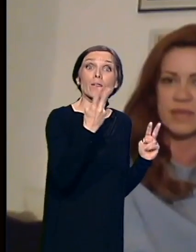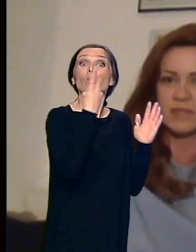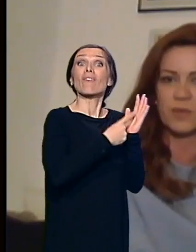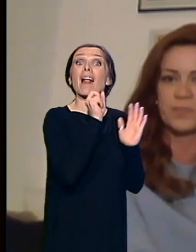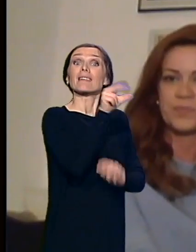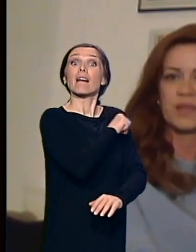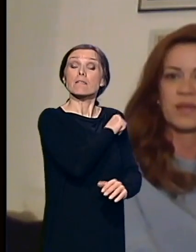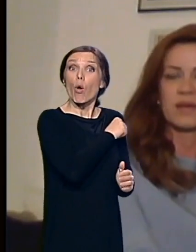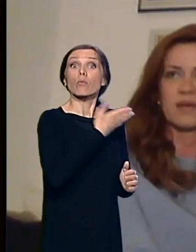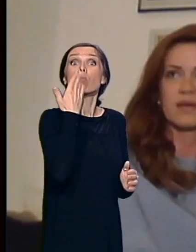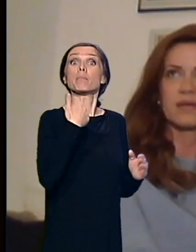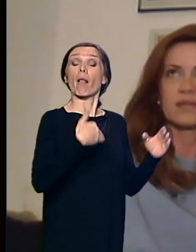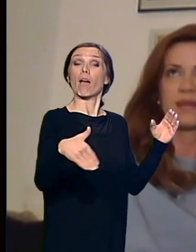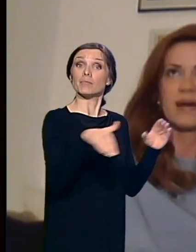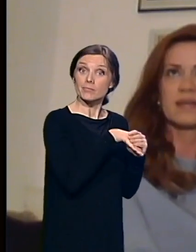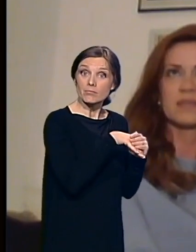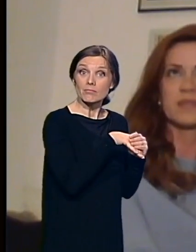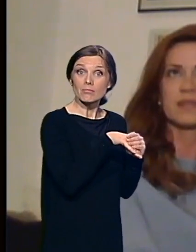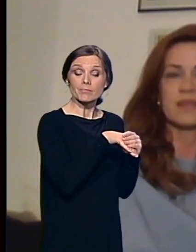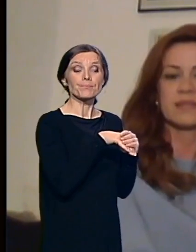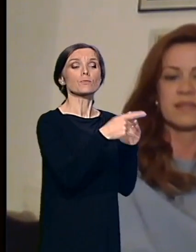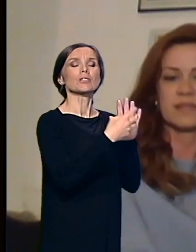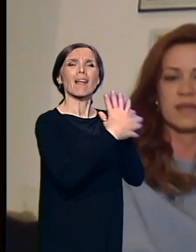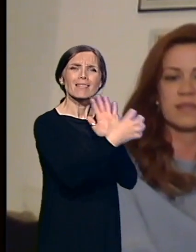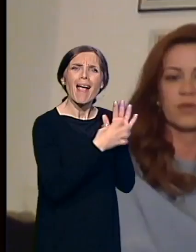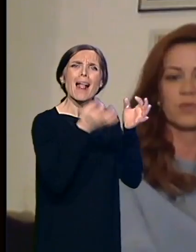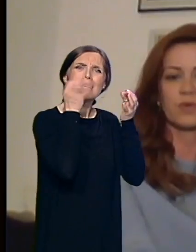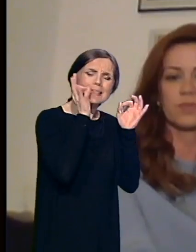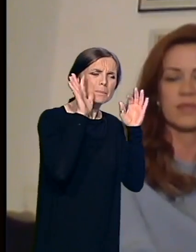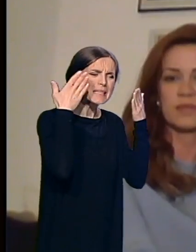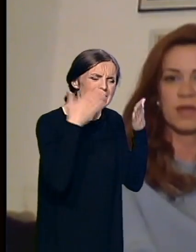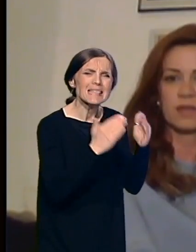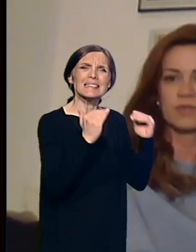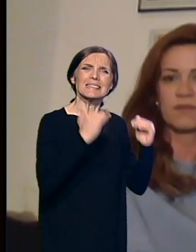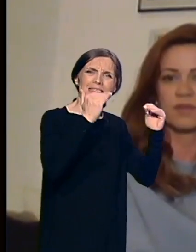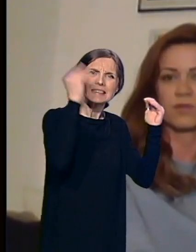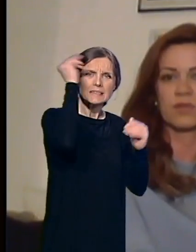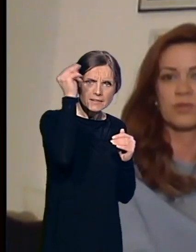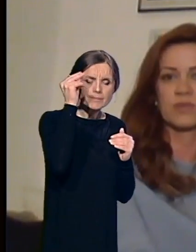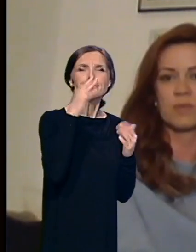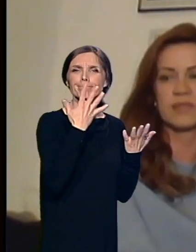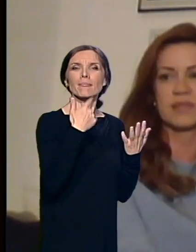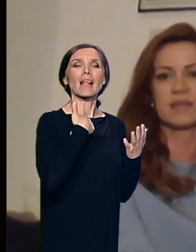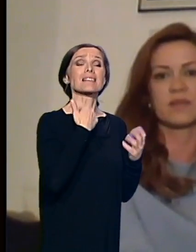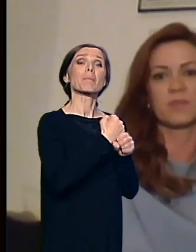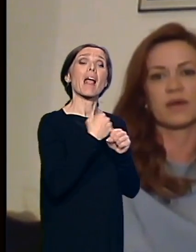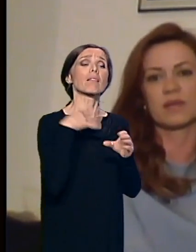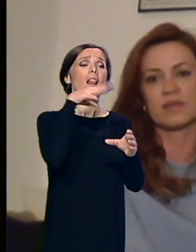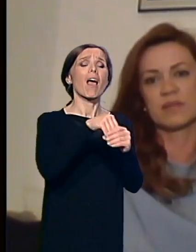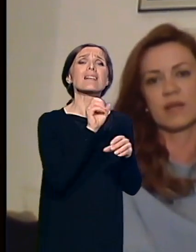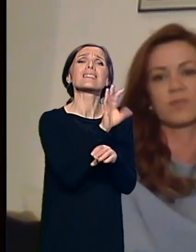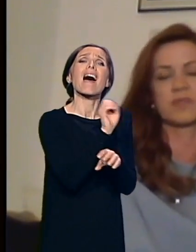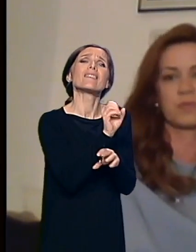radno mesto. Dalja specijalizacija se sastojala u tome da sam radila u savetovalištu sa pacijentima